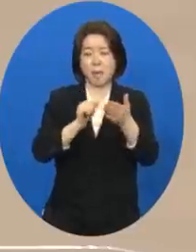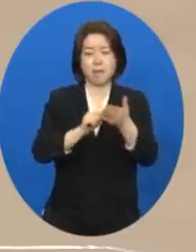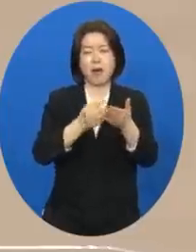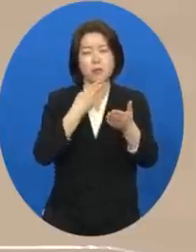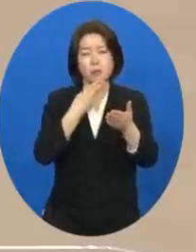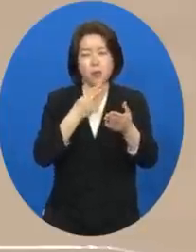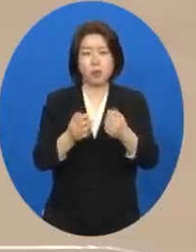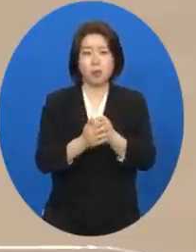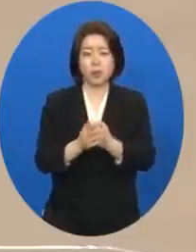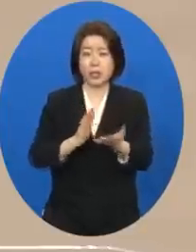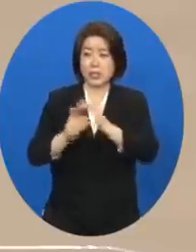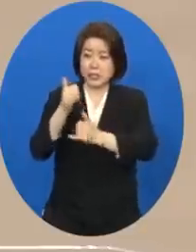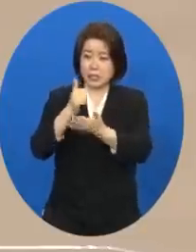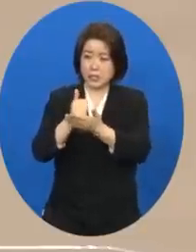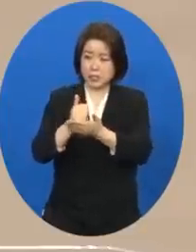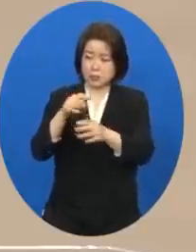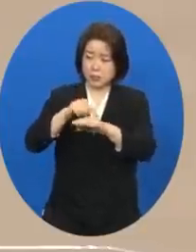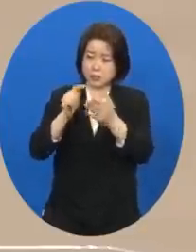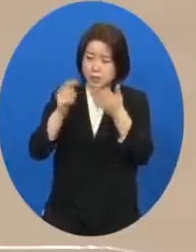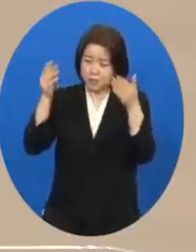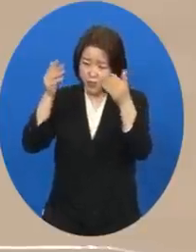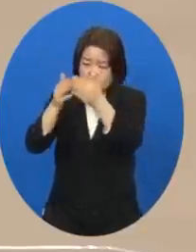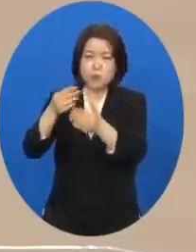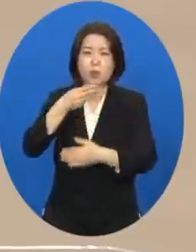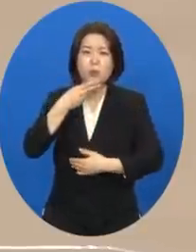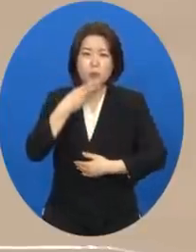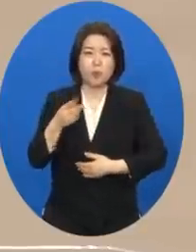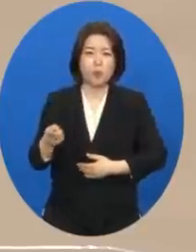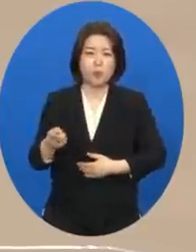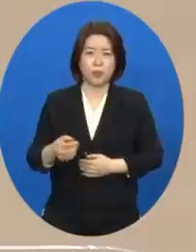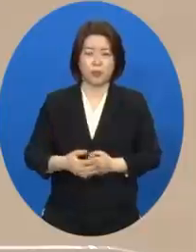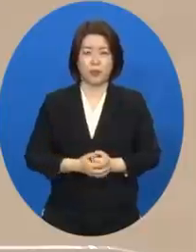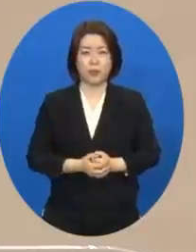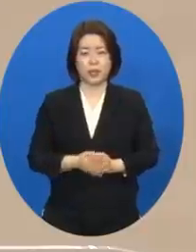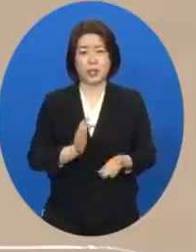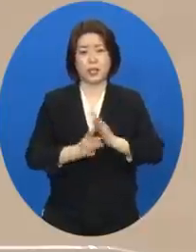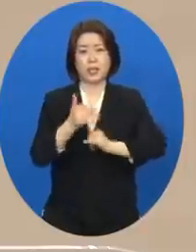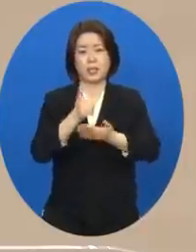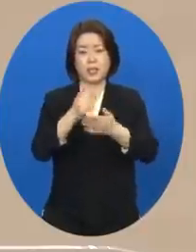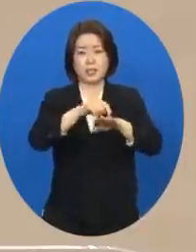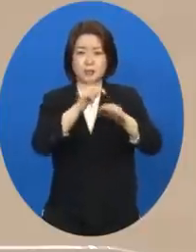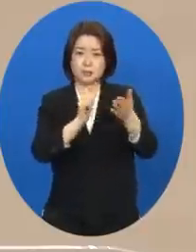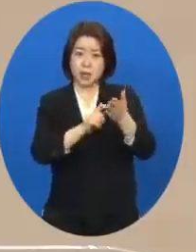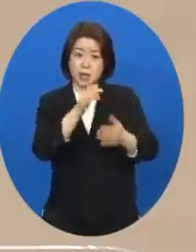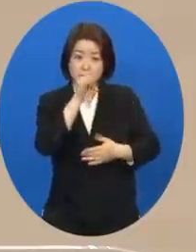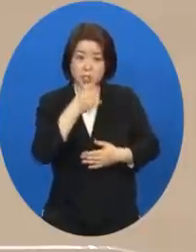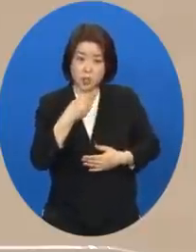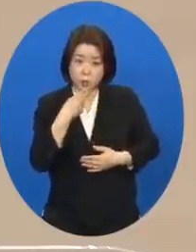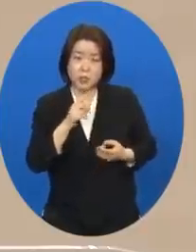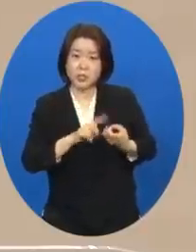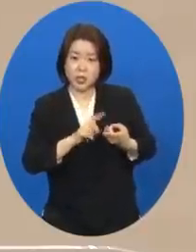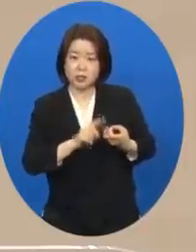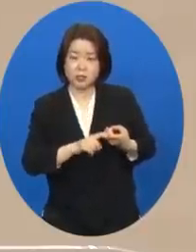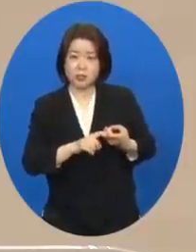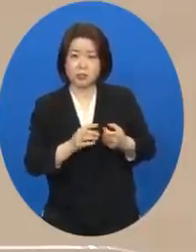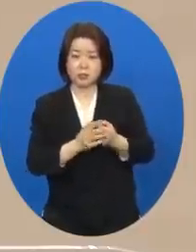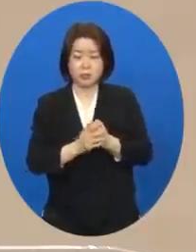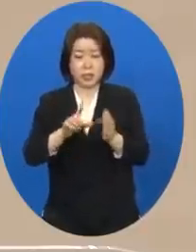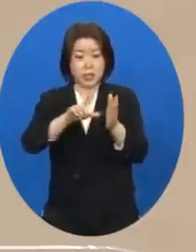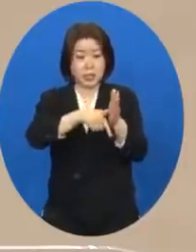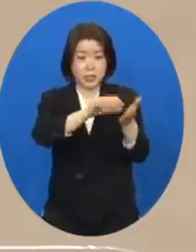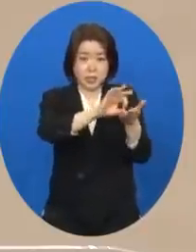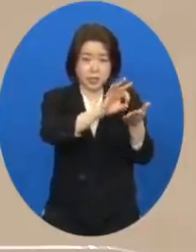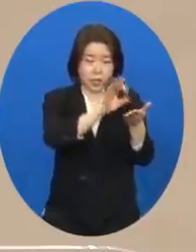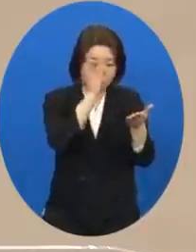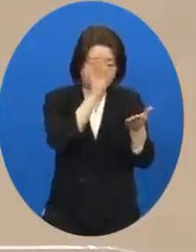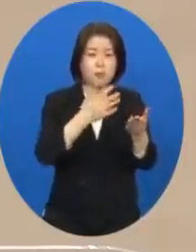예수님에게 마음이 없는 거예요 예수님에게 마음이 있는지 없는지는 시간 쓰는거 보면